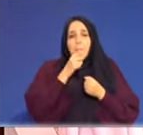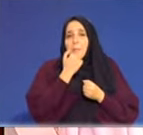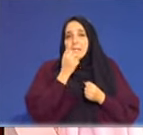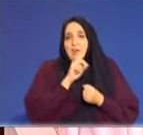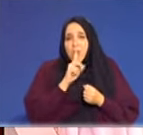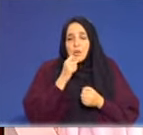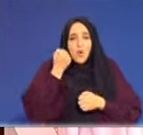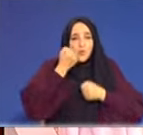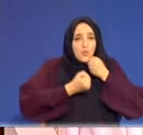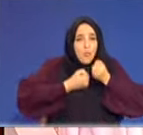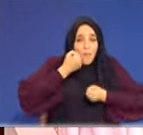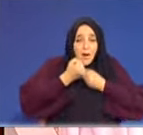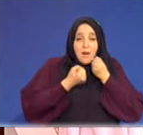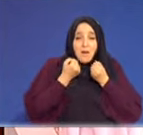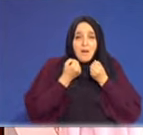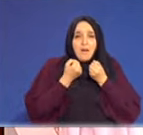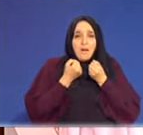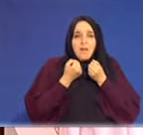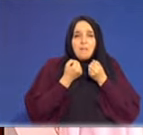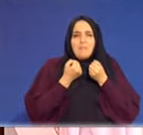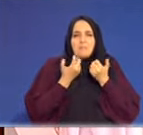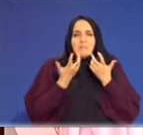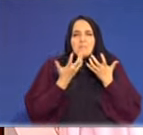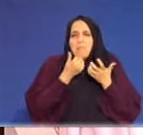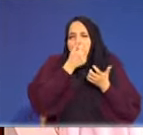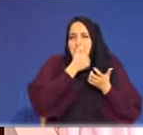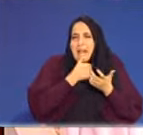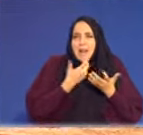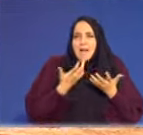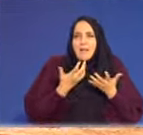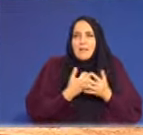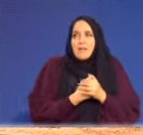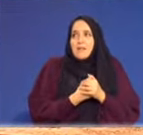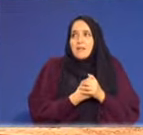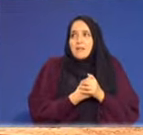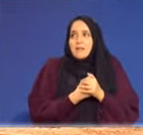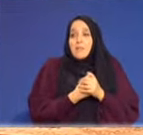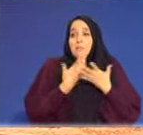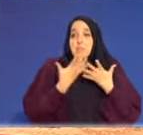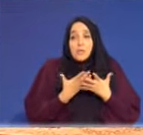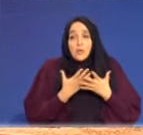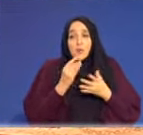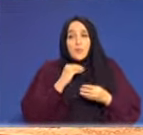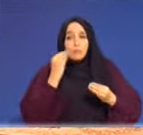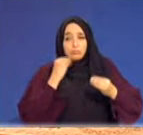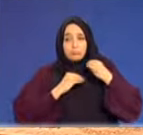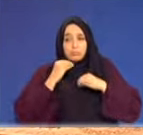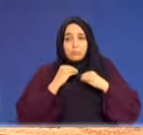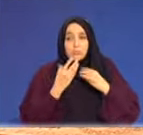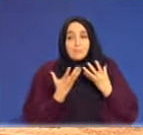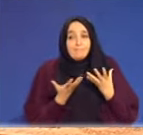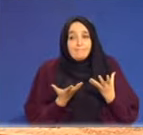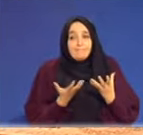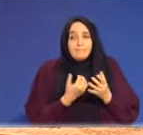وراه يعاني من الأذى ومن الألم، ربما يعالج حتى الآن دكتور، يعني